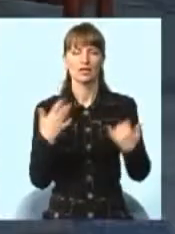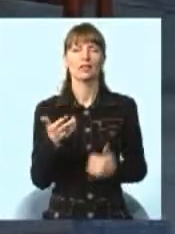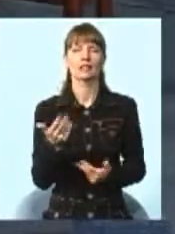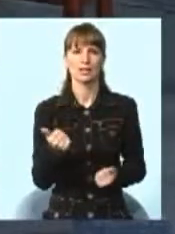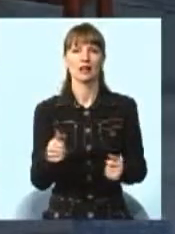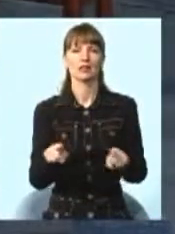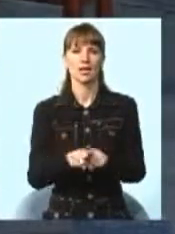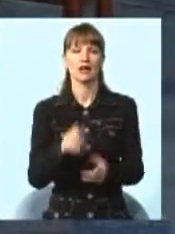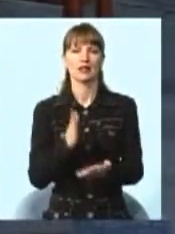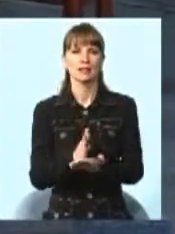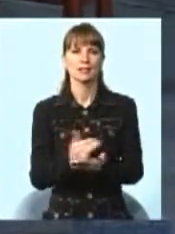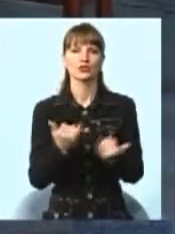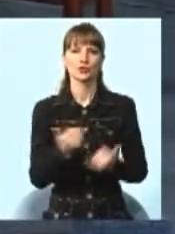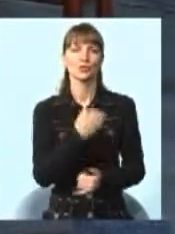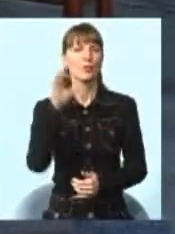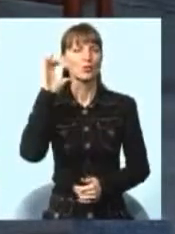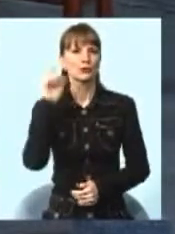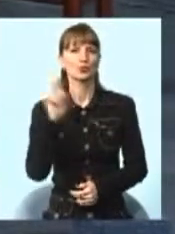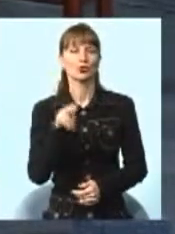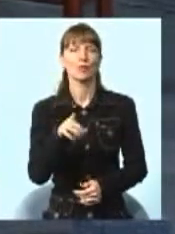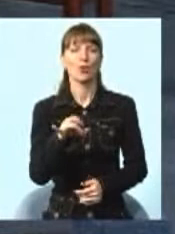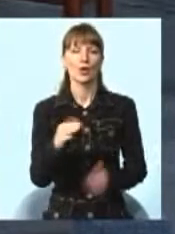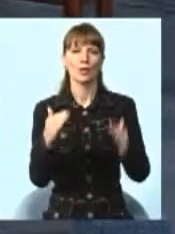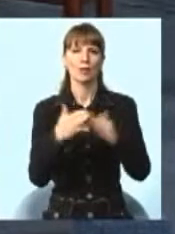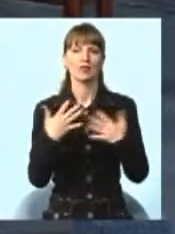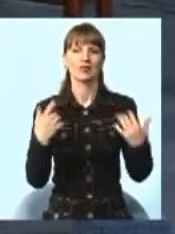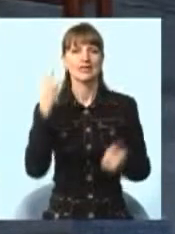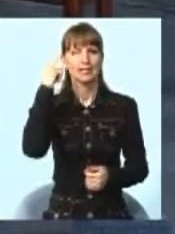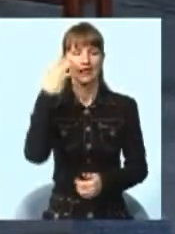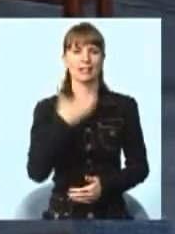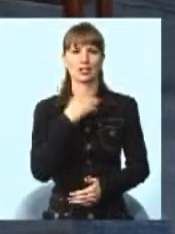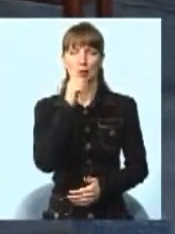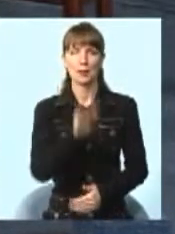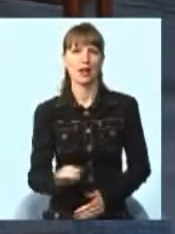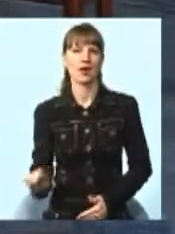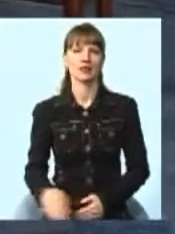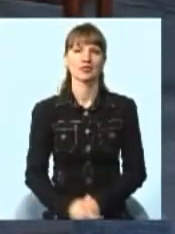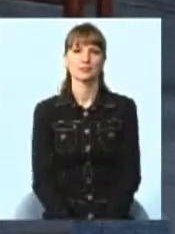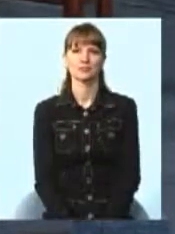таке і є. Проте зараз ми хочемо послухати, що про домашніх тварин знають наші малята.